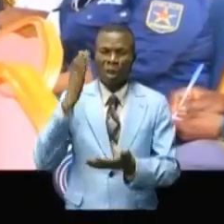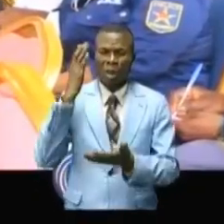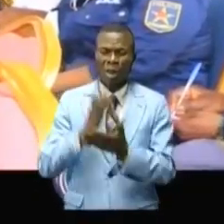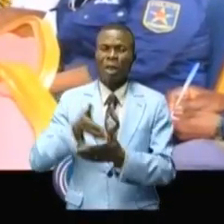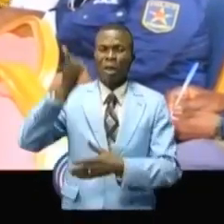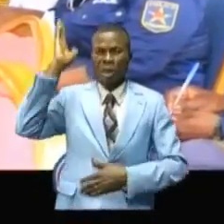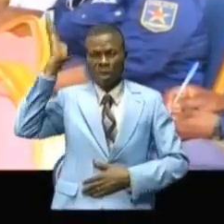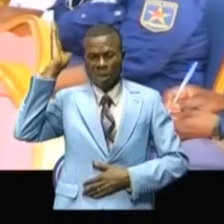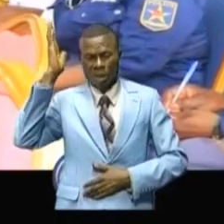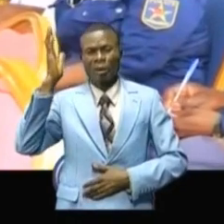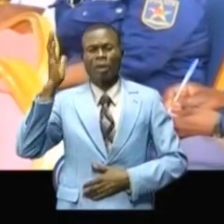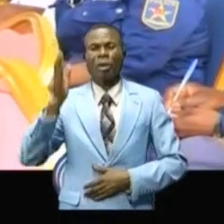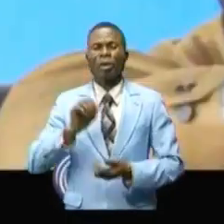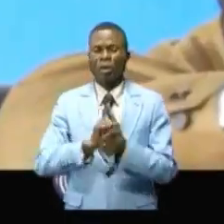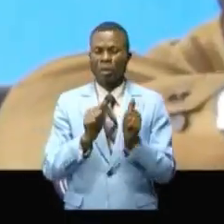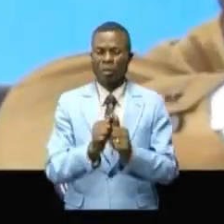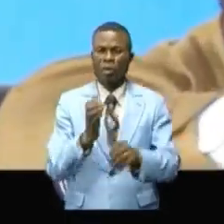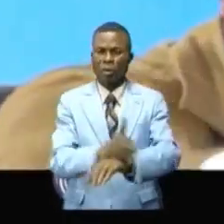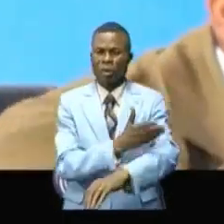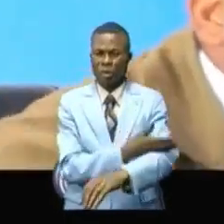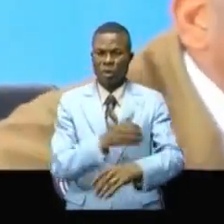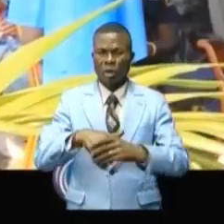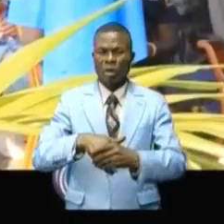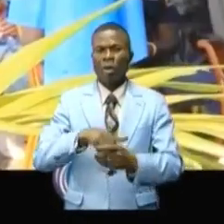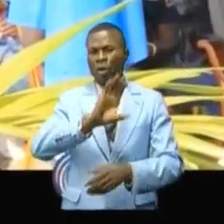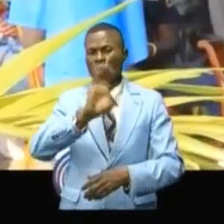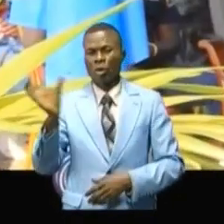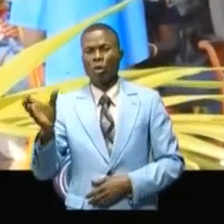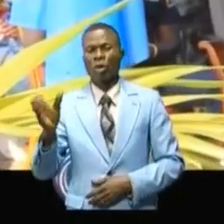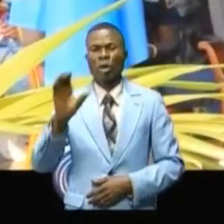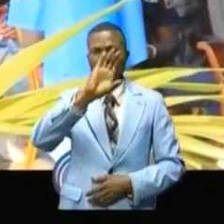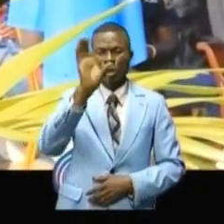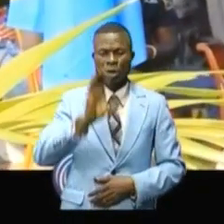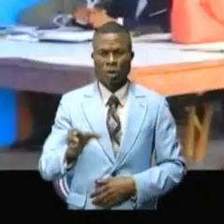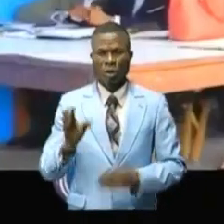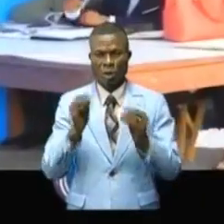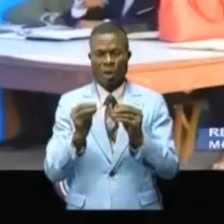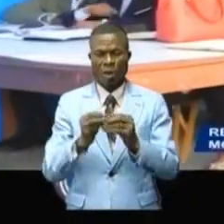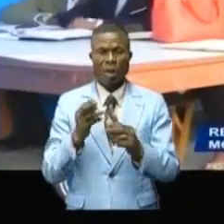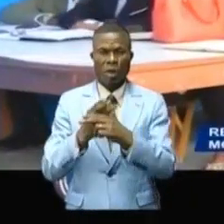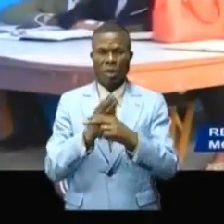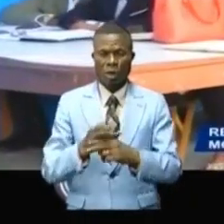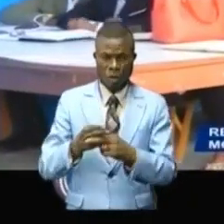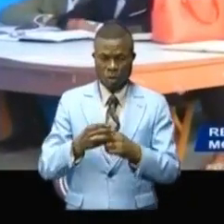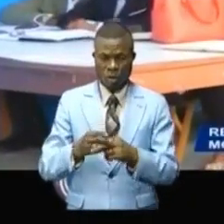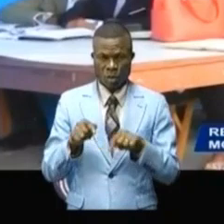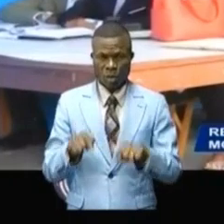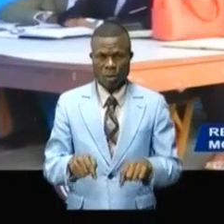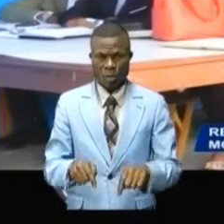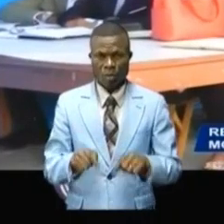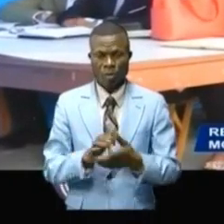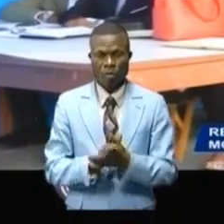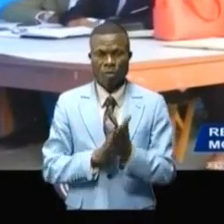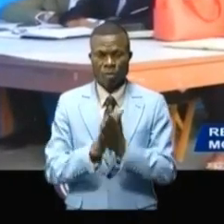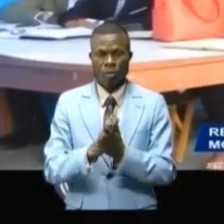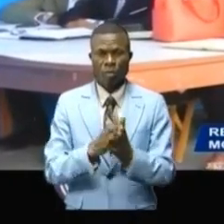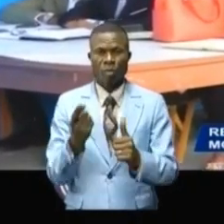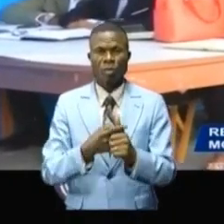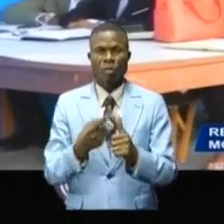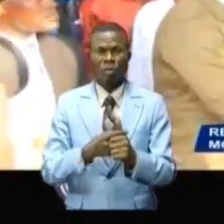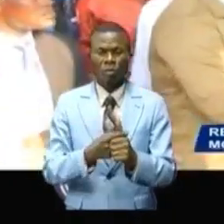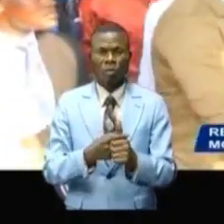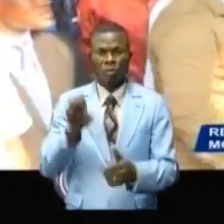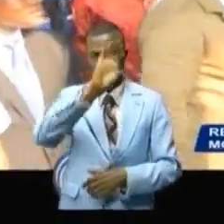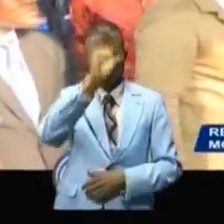Kuluna, qui porte déjà ses fruits dans les différents coins de la ville. La réunion du conseil de sécurité de ces jours a concerné les